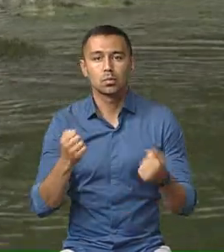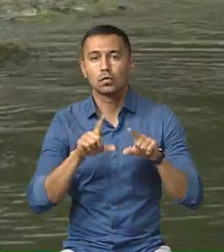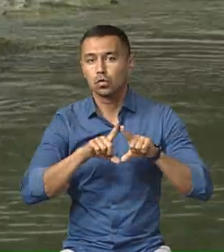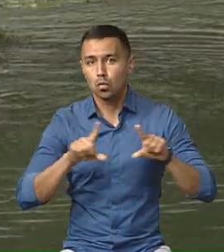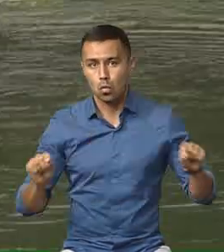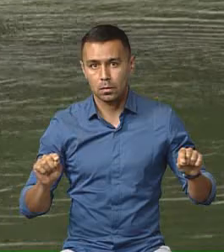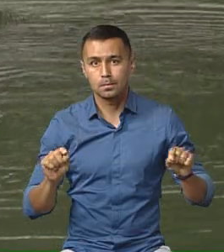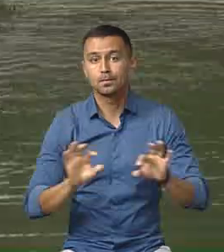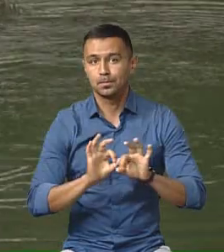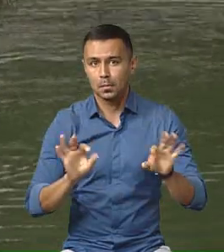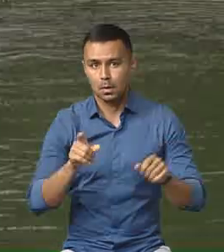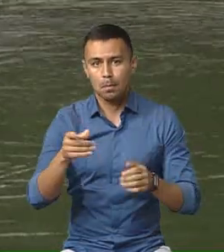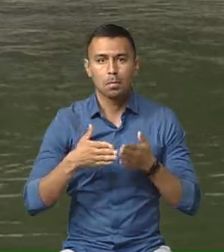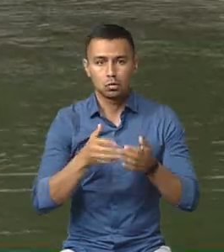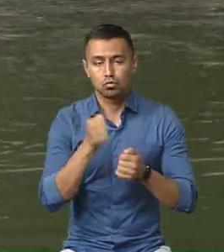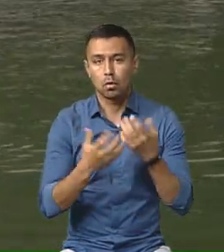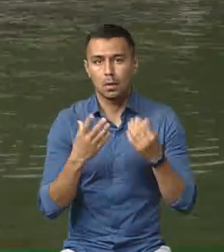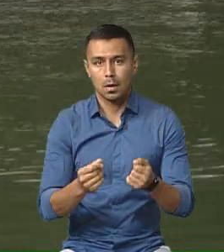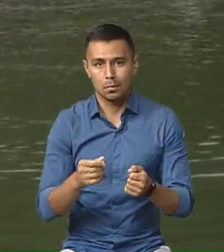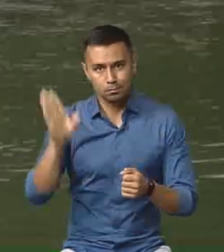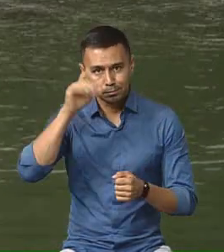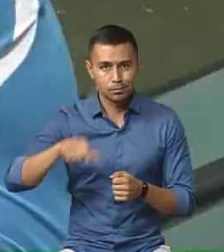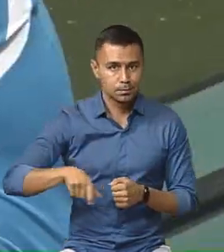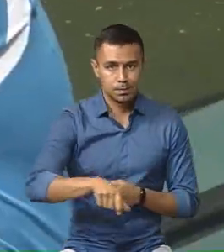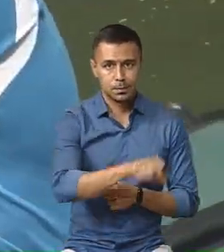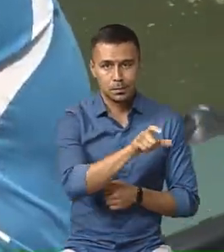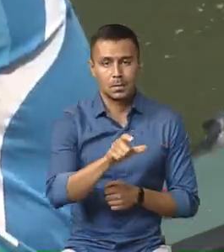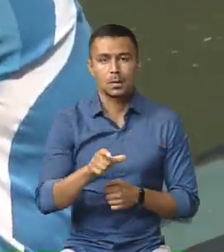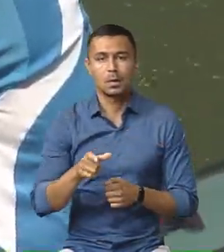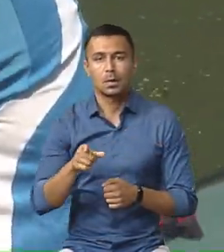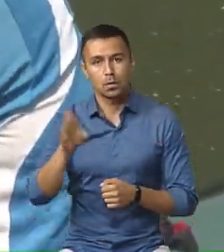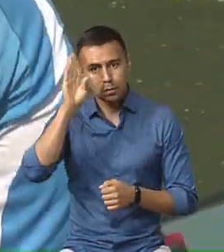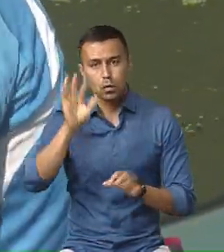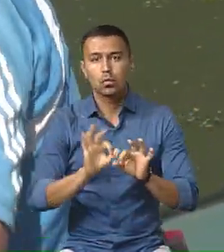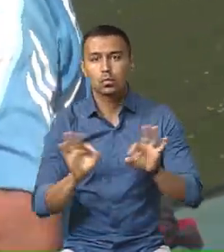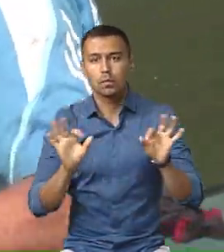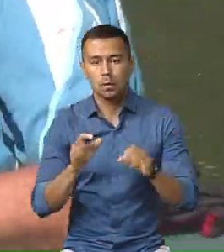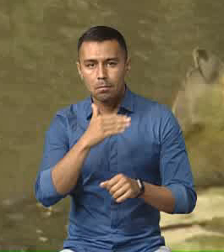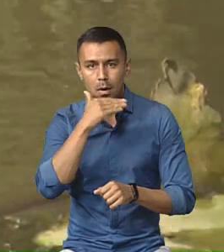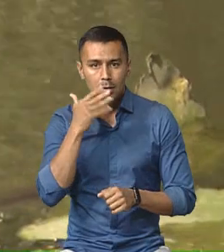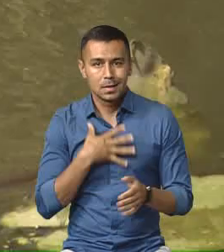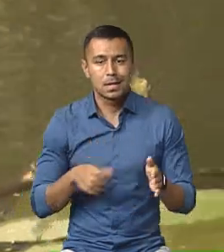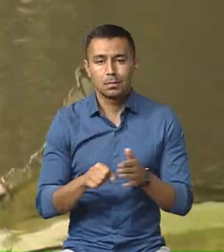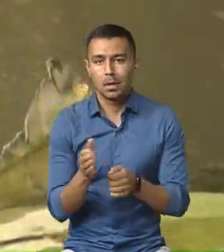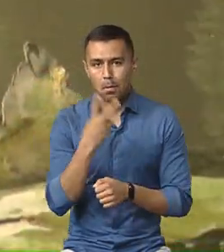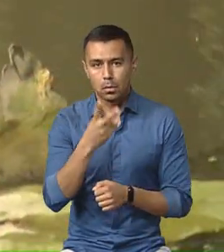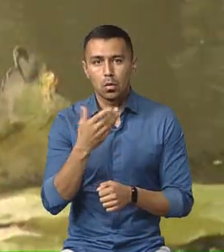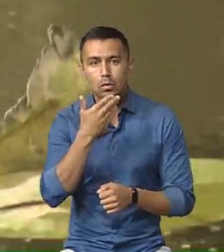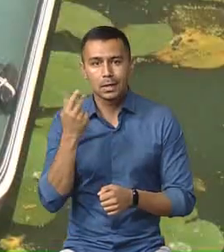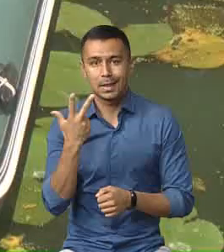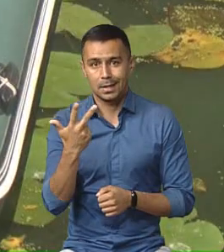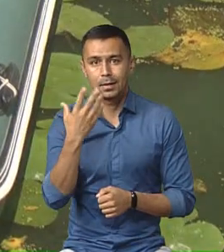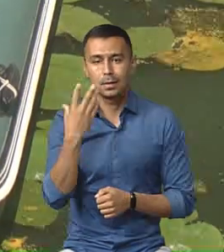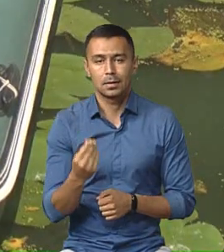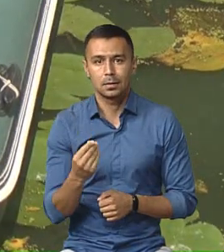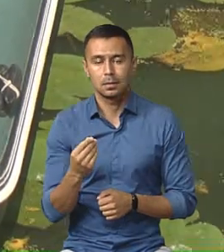Сергій Заруденський плаває щодня на байдарці річками Південним Бугом та Плоскою. Чоловік розповідає, багато загиблої риби бачить останні три дні.